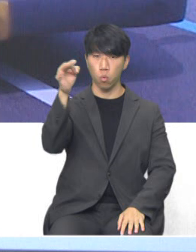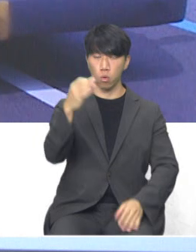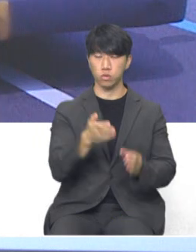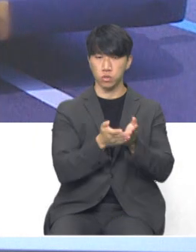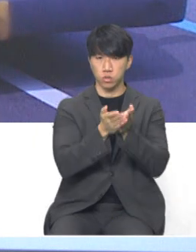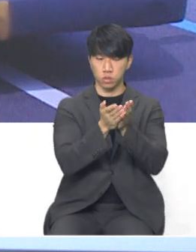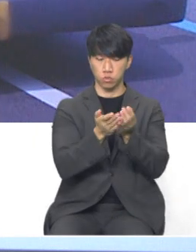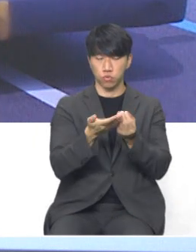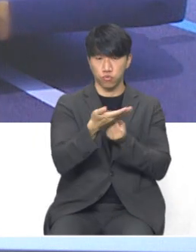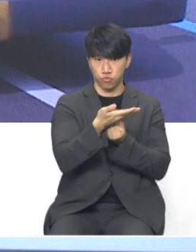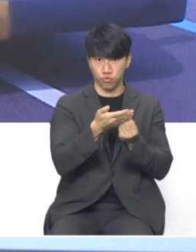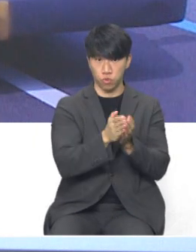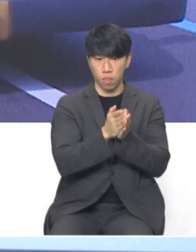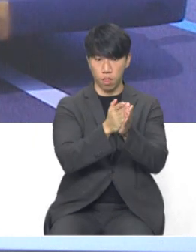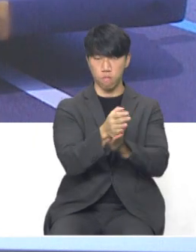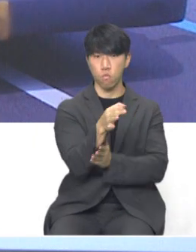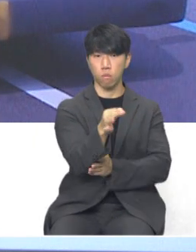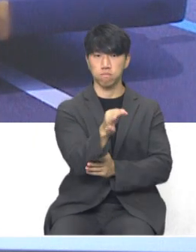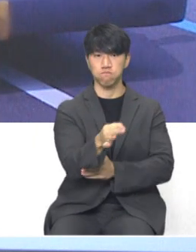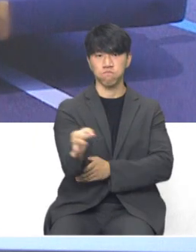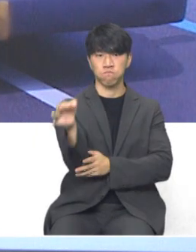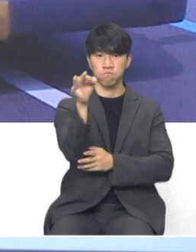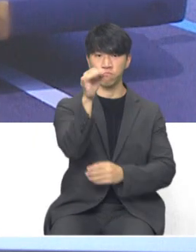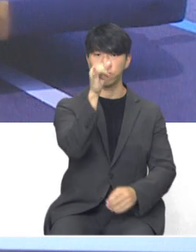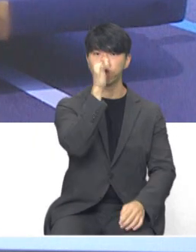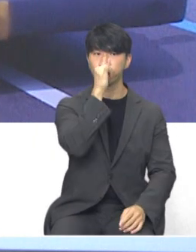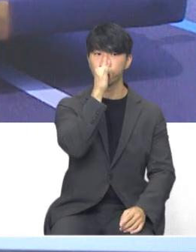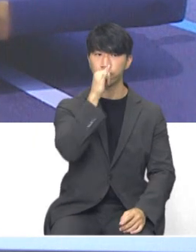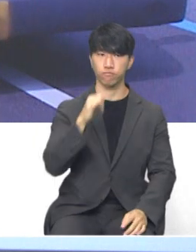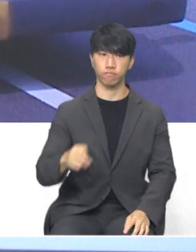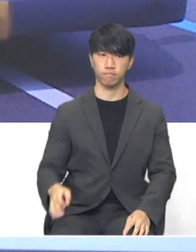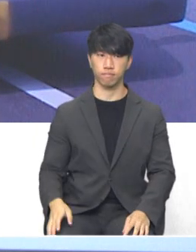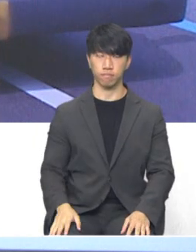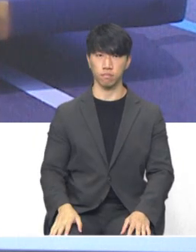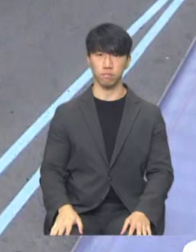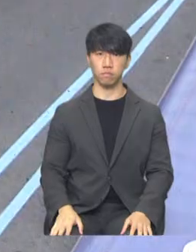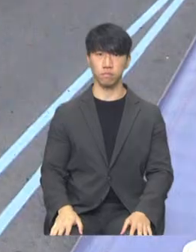주민들의 여객선 요금도 함께 인상됩니다. 이형구 기자입니다.